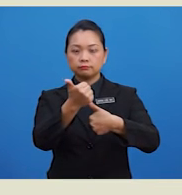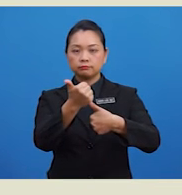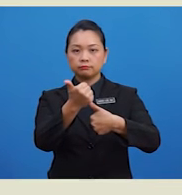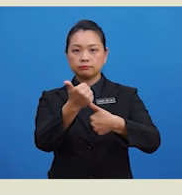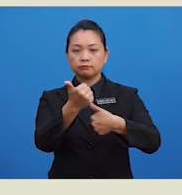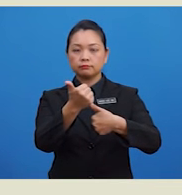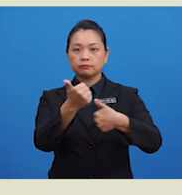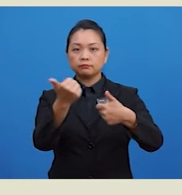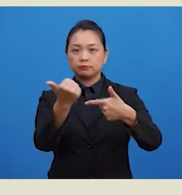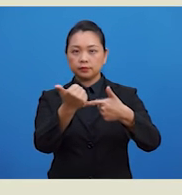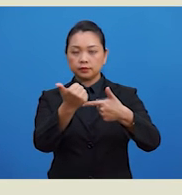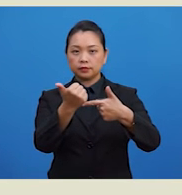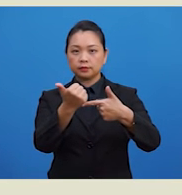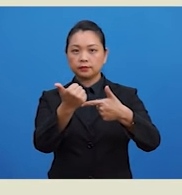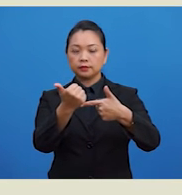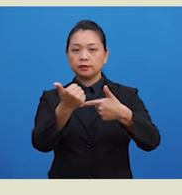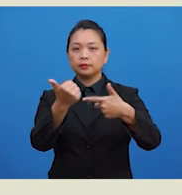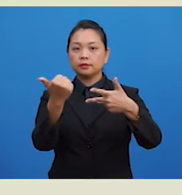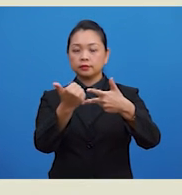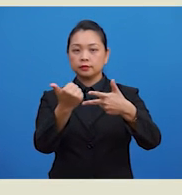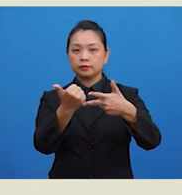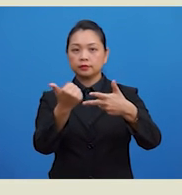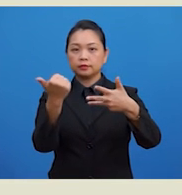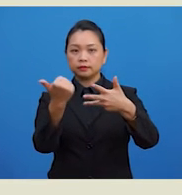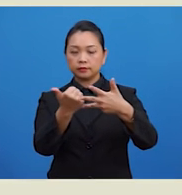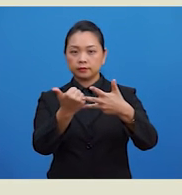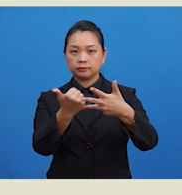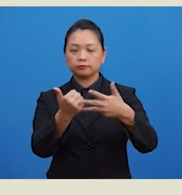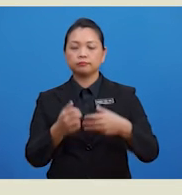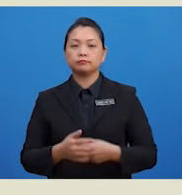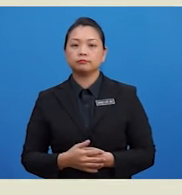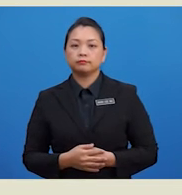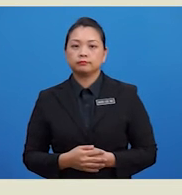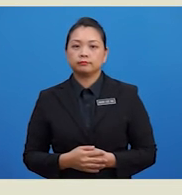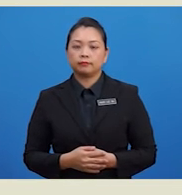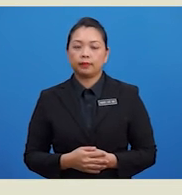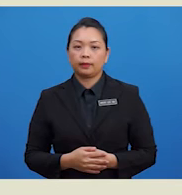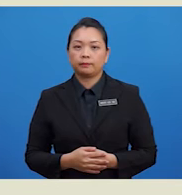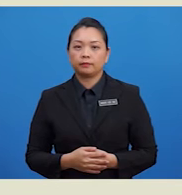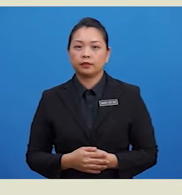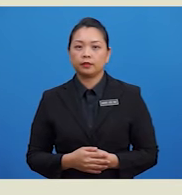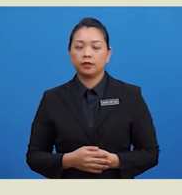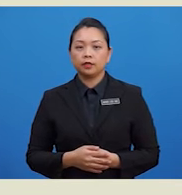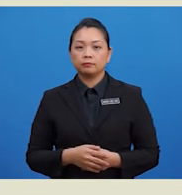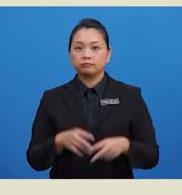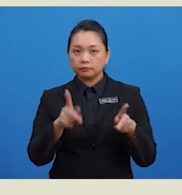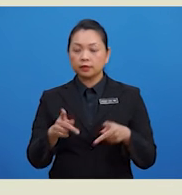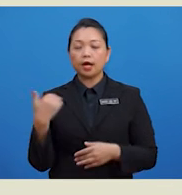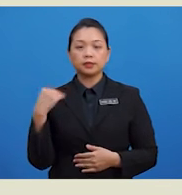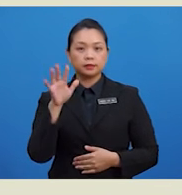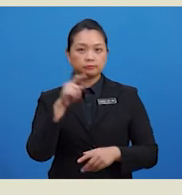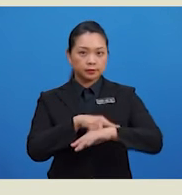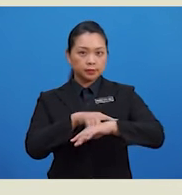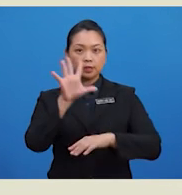B. Bersih. C. Retak. Dan D. Kecil. Pelajar diberi masa